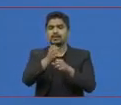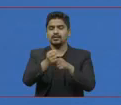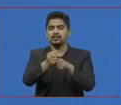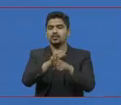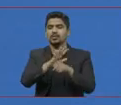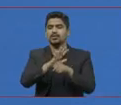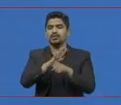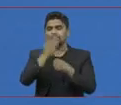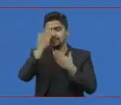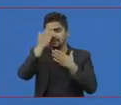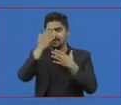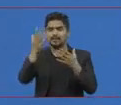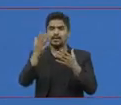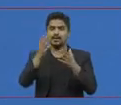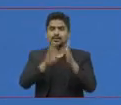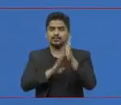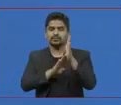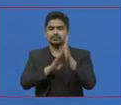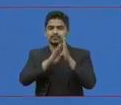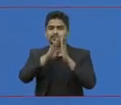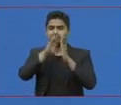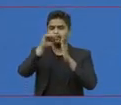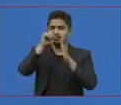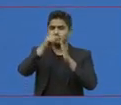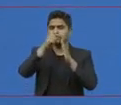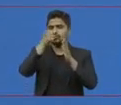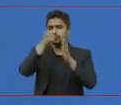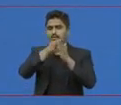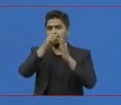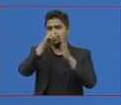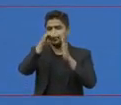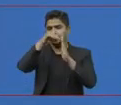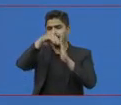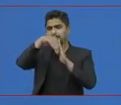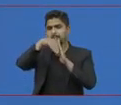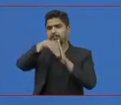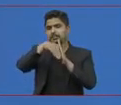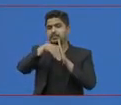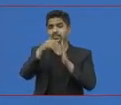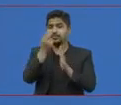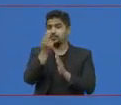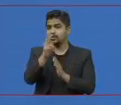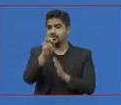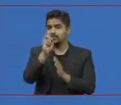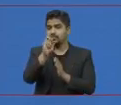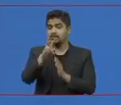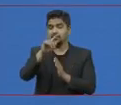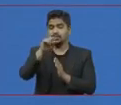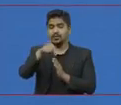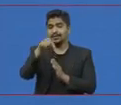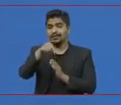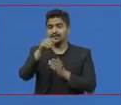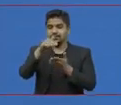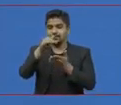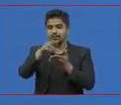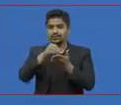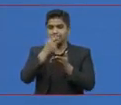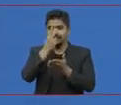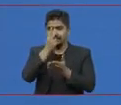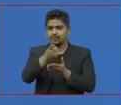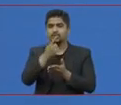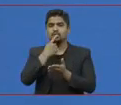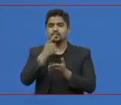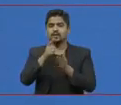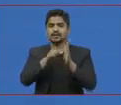कोभिडको महामारी एकदमै चुरोमा पुगेर त्यसपछि कम हुन थालिसकेको जस्तो भान भएको थियो। तर अहिलेको तथ्याङ्क हेर्ने हो भने हामीले